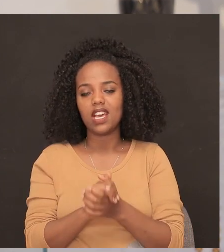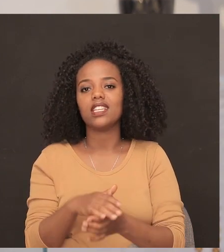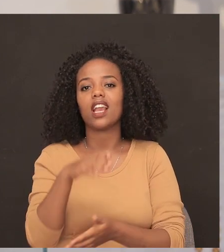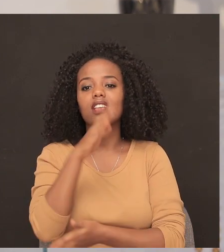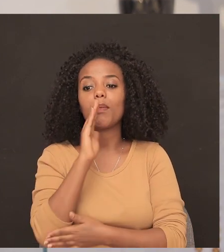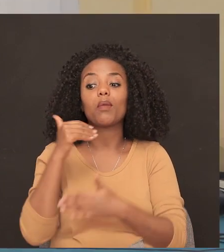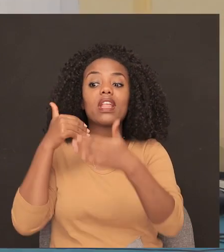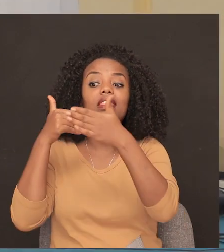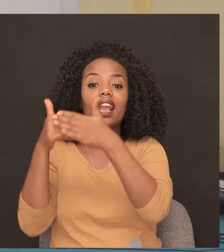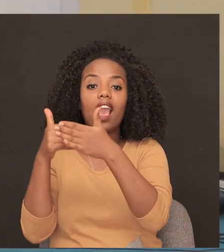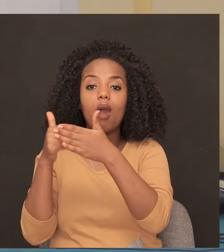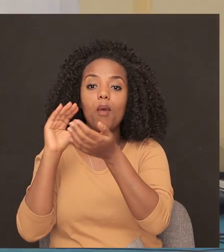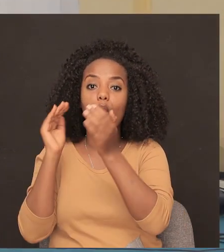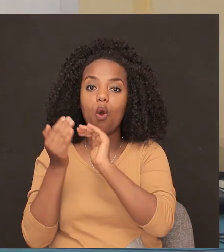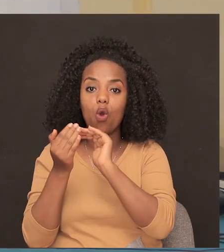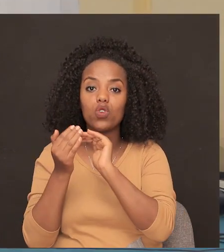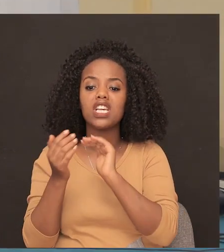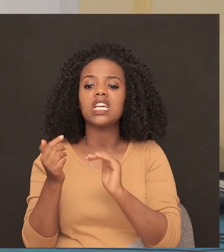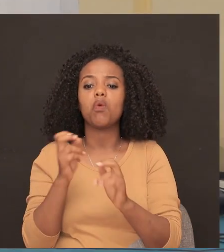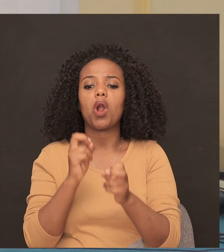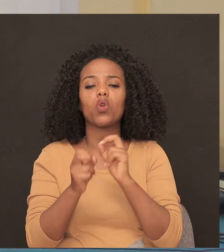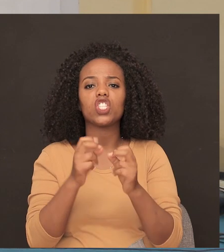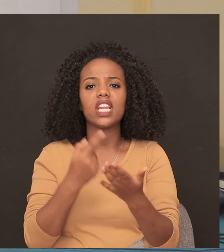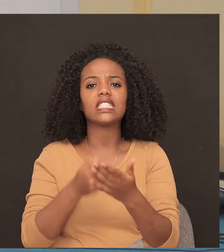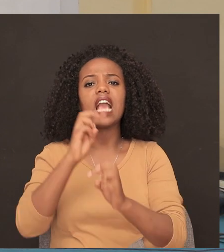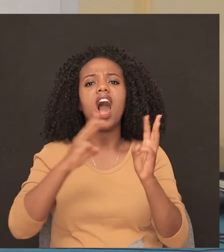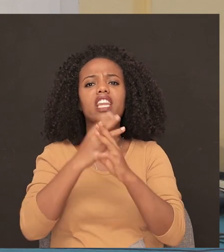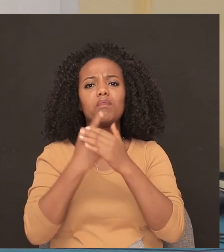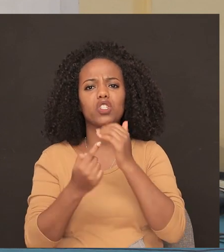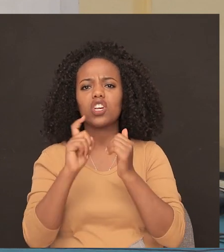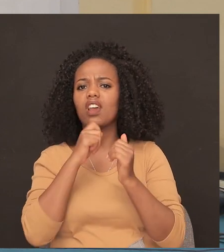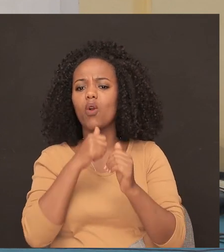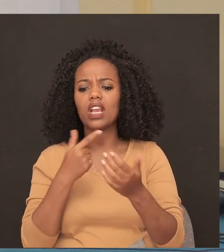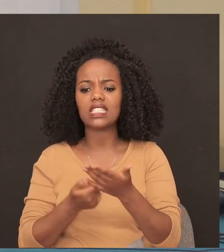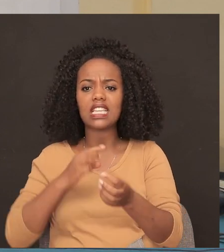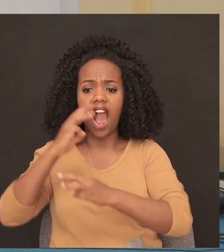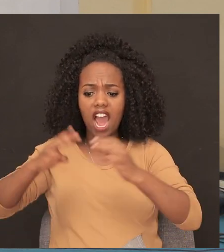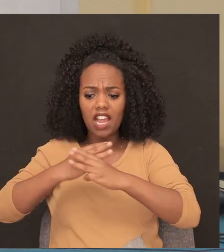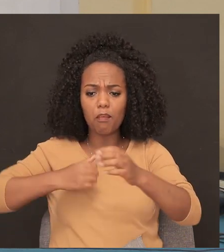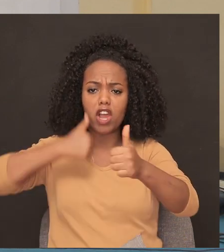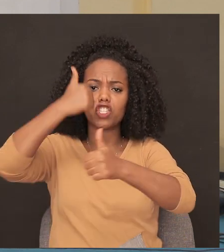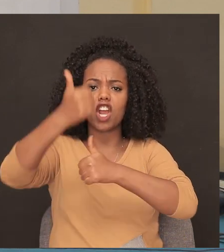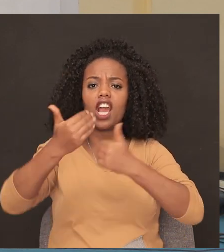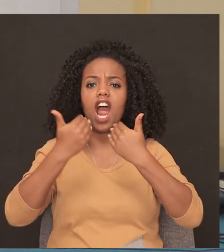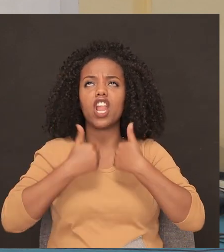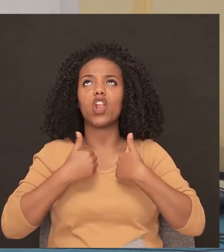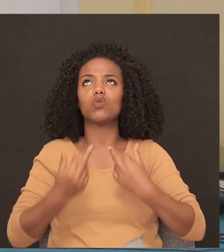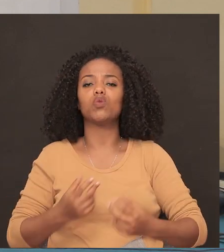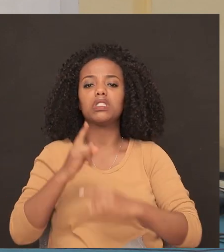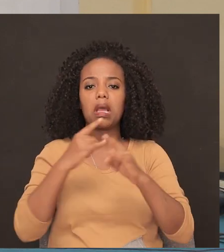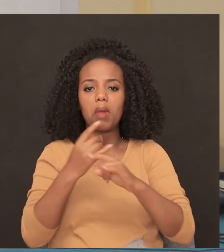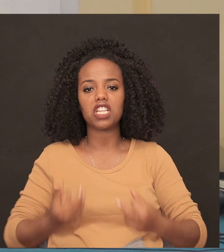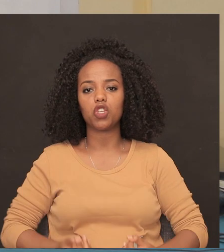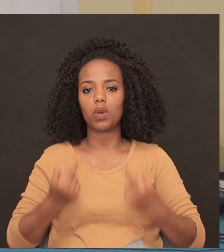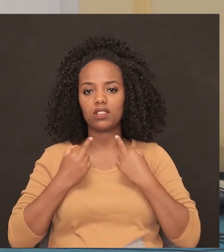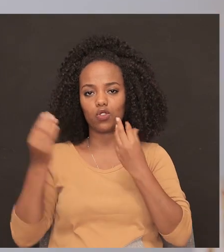የእግዚአብሔር መጠጊያነት ወገኖቼ ለዚህ ዓለም ብቻ ሳይሆን ከዚህ ዓለም ባሻገር ላለው ዘመንና ሕይወት